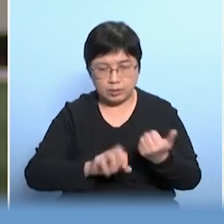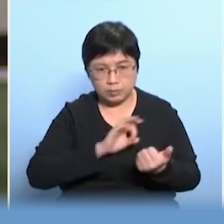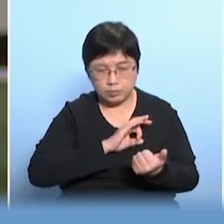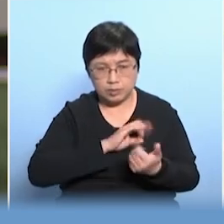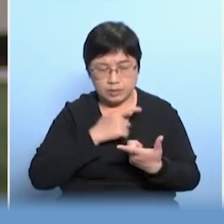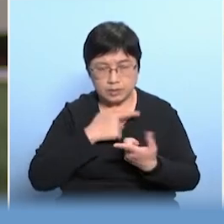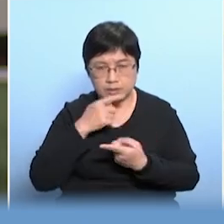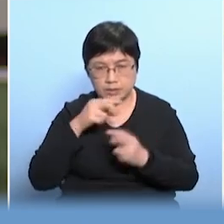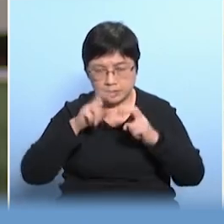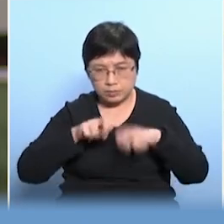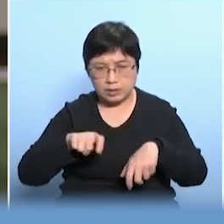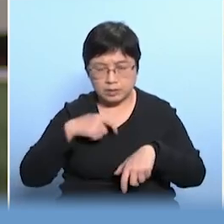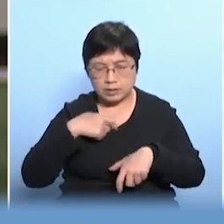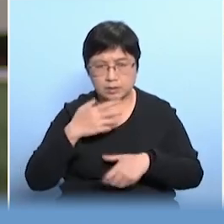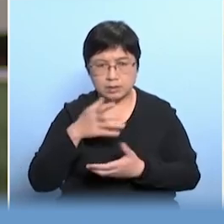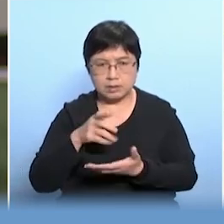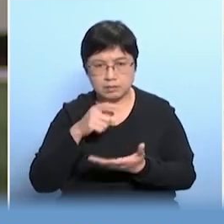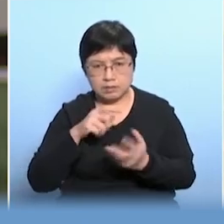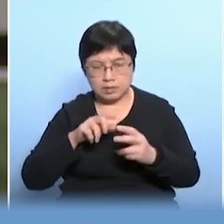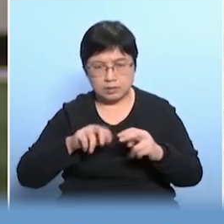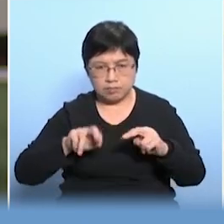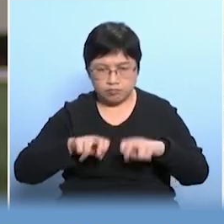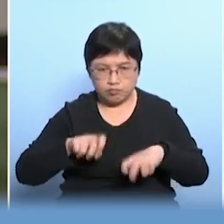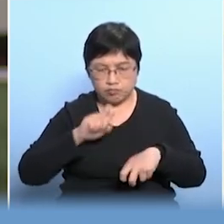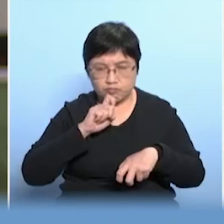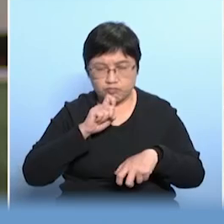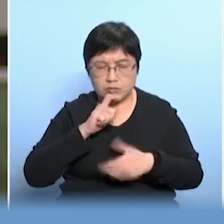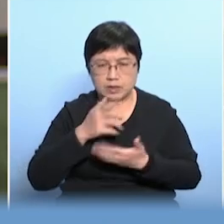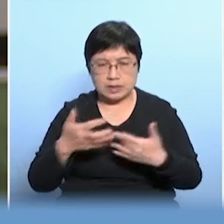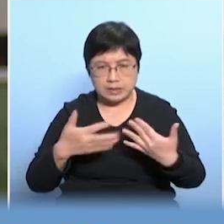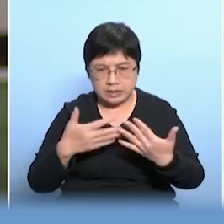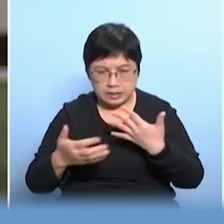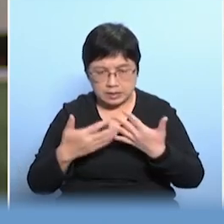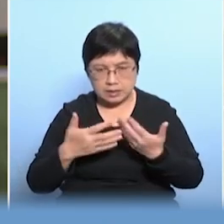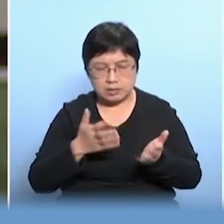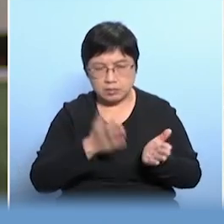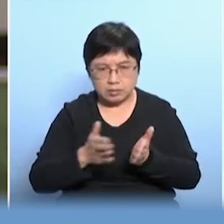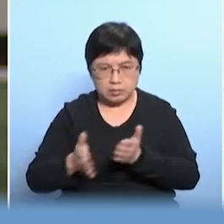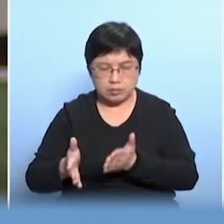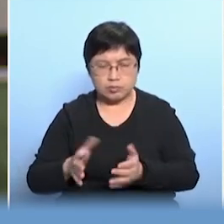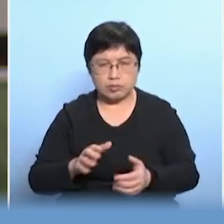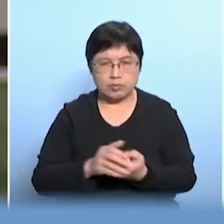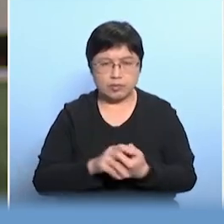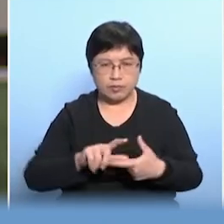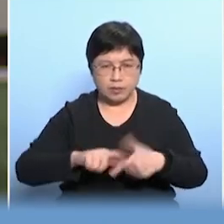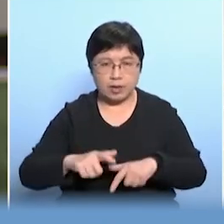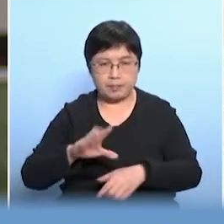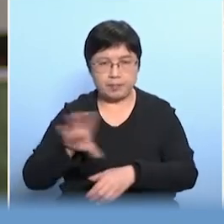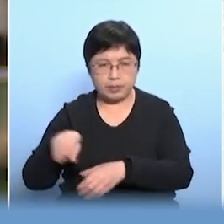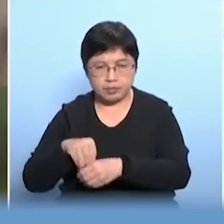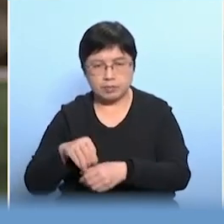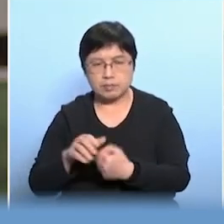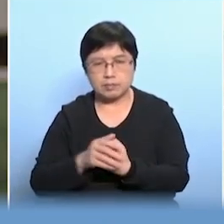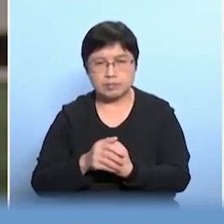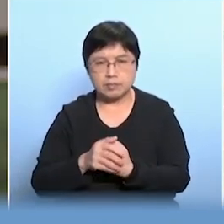吸取教訓，還是要需要一個建立完善一個事故的機制處理方案。其實包括我剛才所說